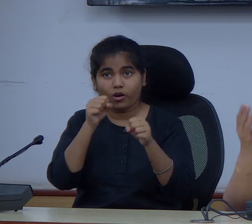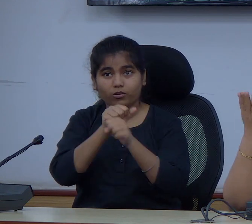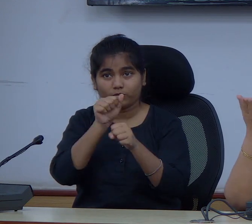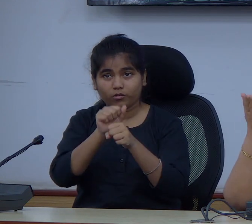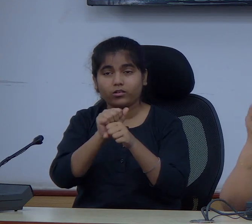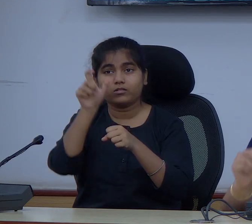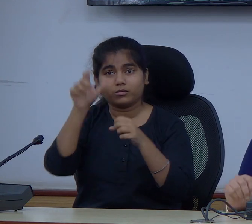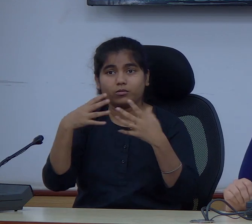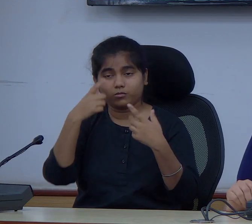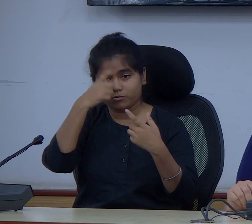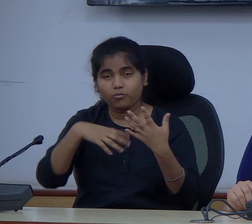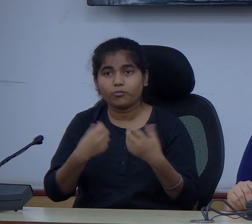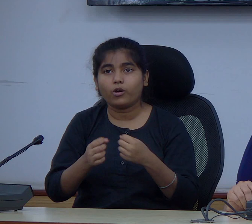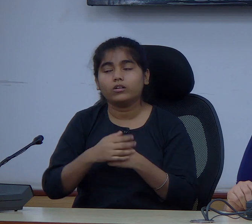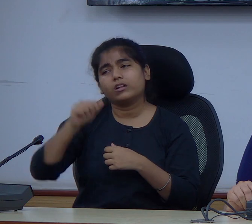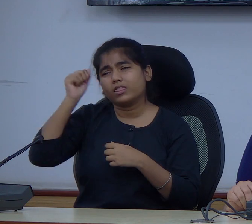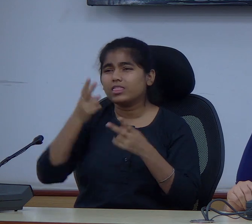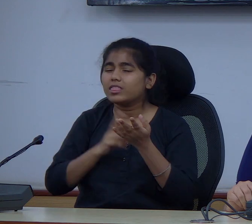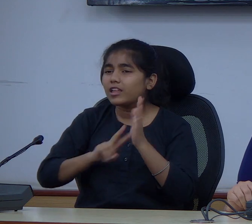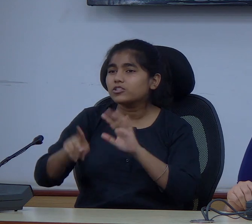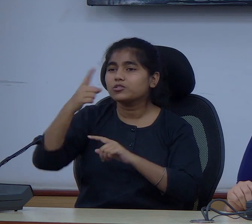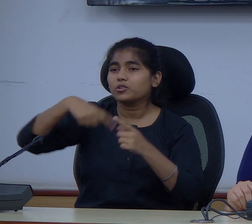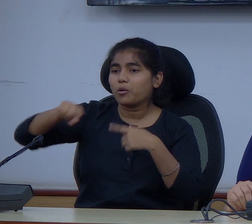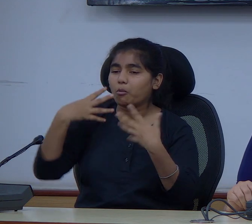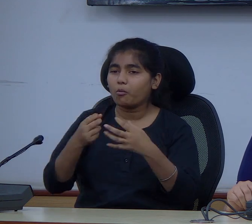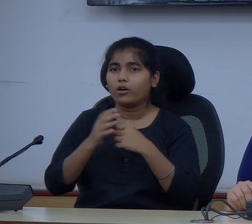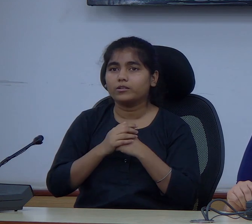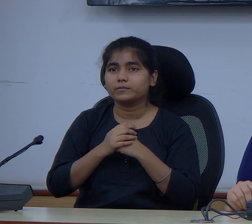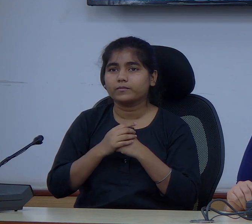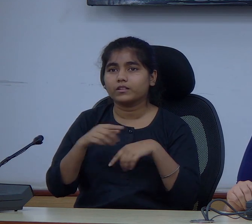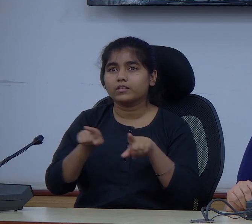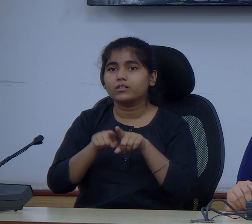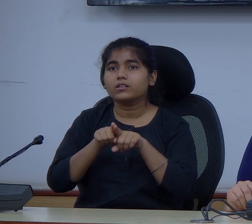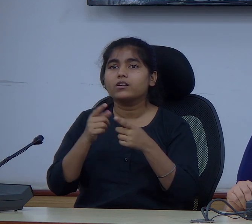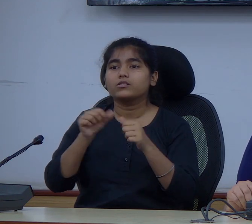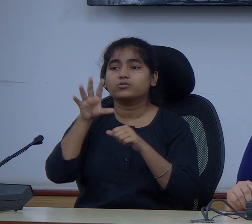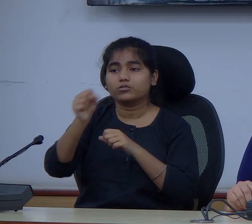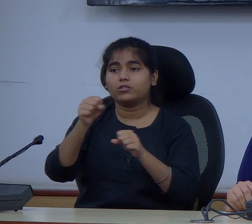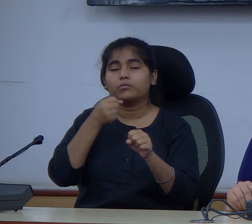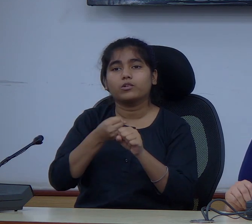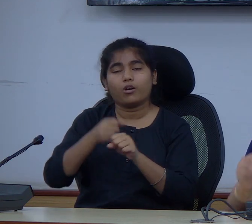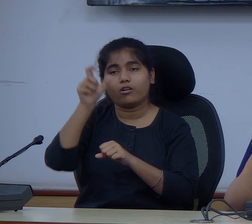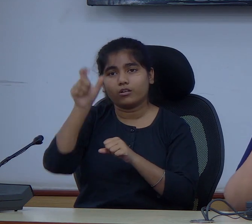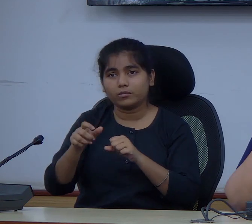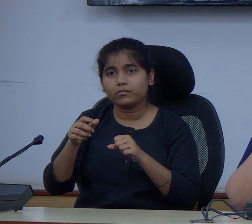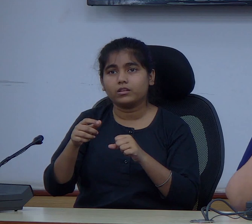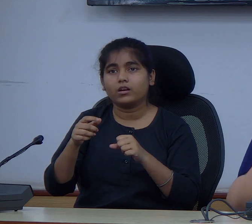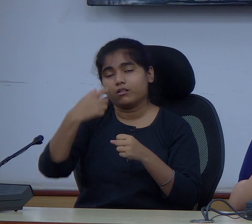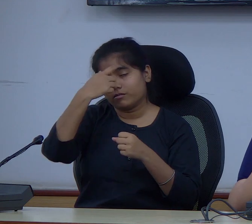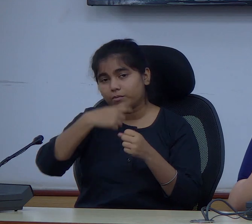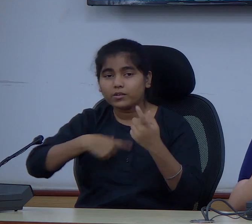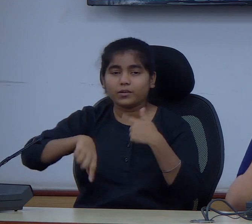चाहेंगे, नेचुरली लाइक आई एम श्योर ऑल ऑफ यू वुड वॉन्ट टू डू दैट, सुगम्यता से योद्धा बनना तो हर एक